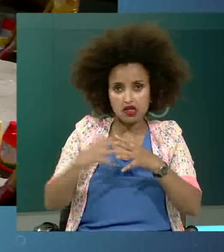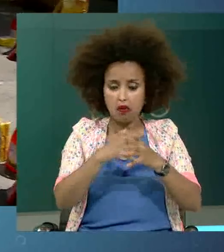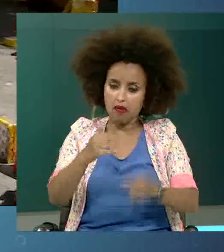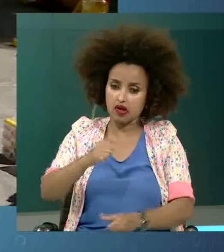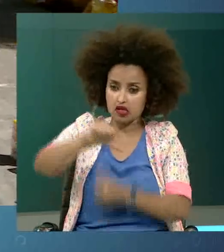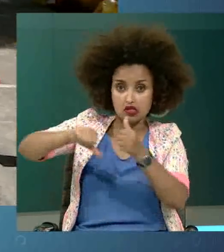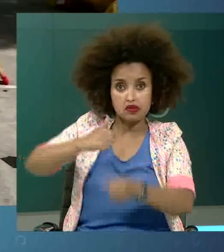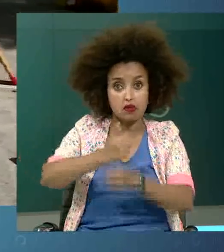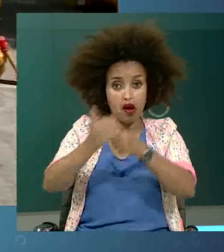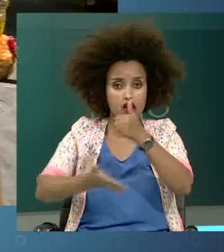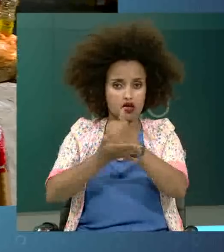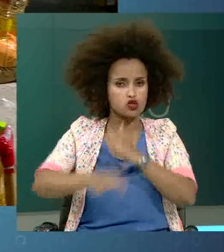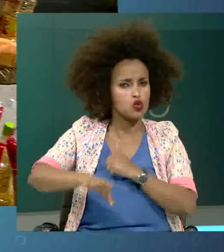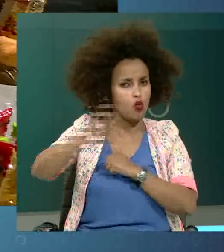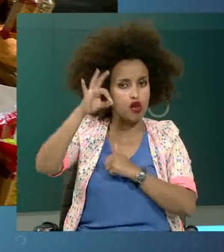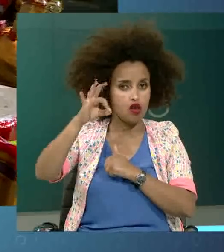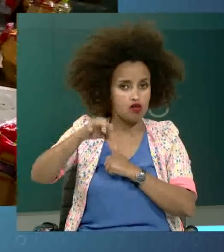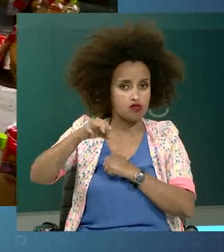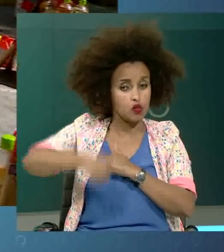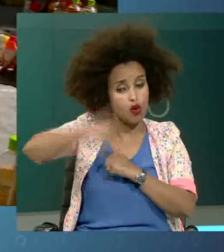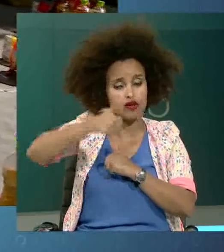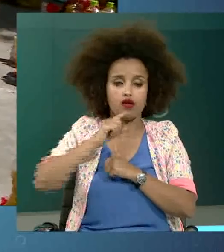ደግሞ ዋነኛው።